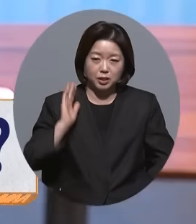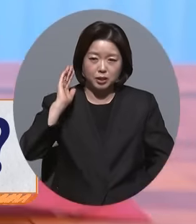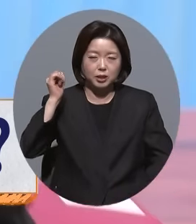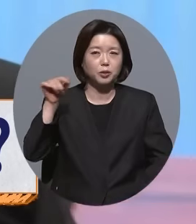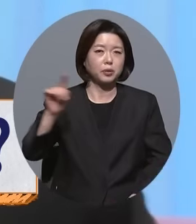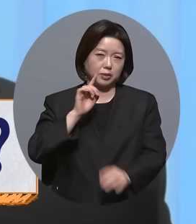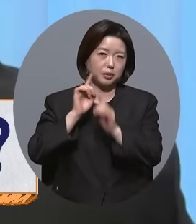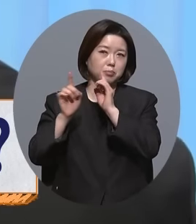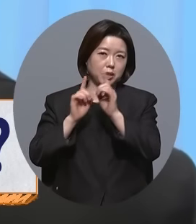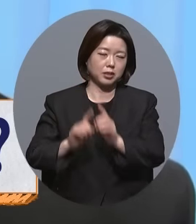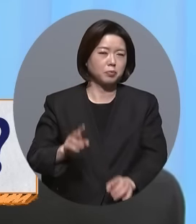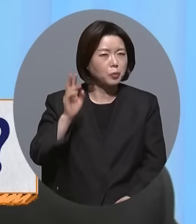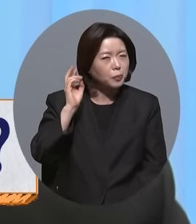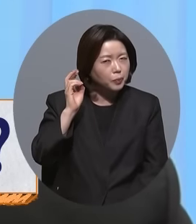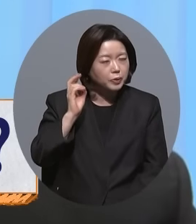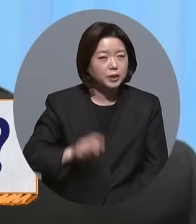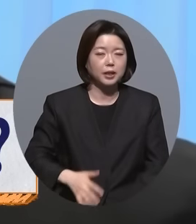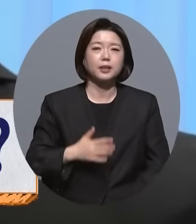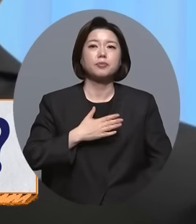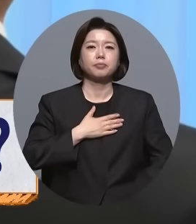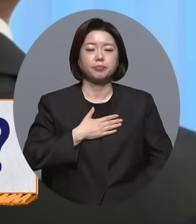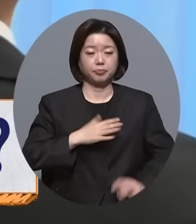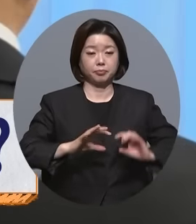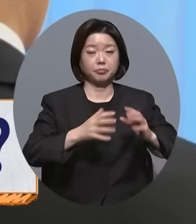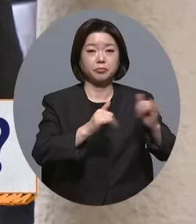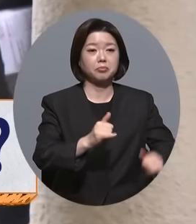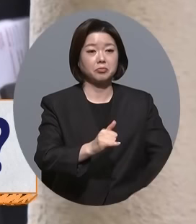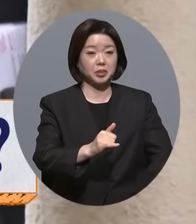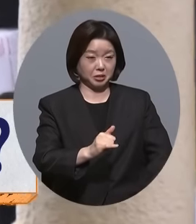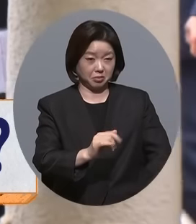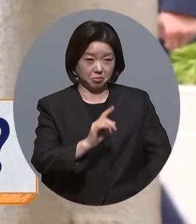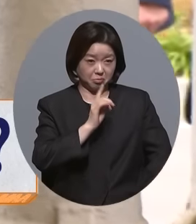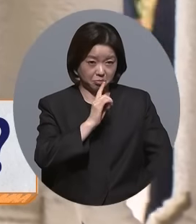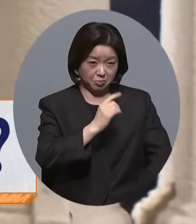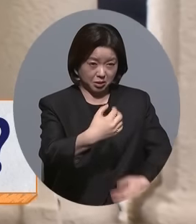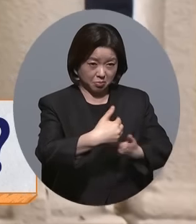말씀이 혹시라도 나는 국민들이 뭐라고 하든 내 갈 길을